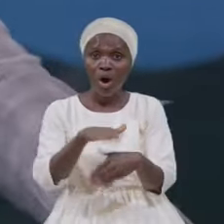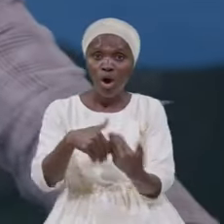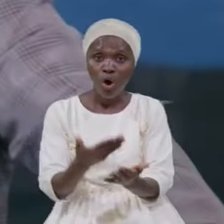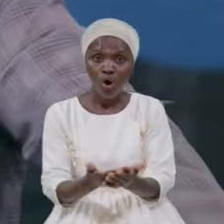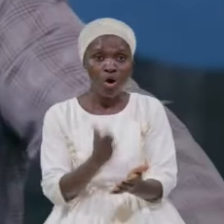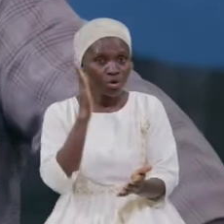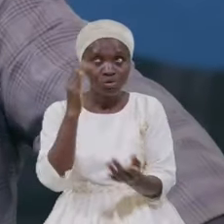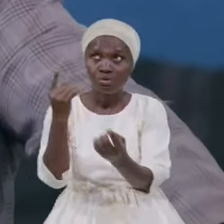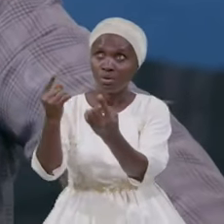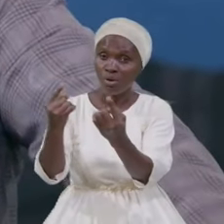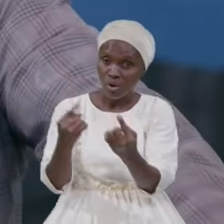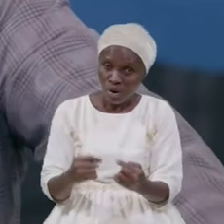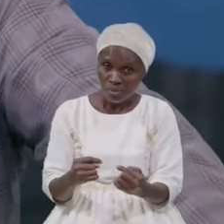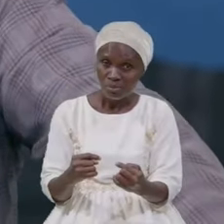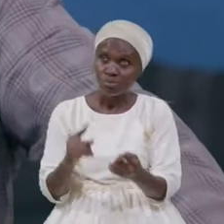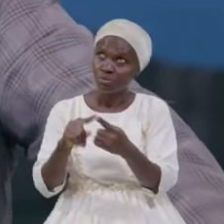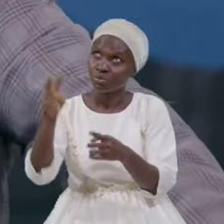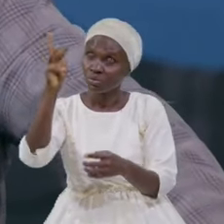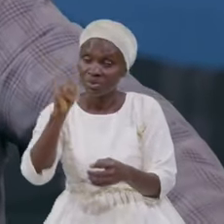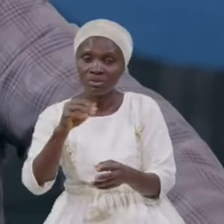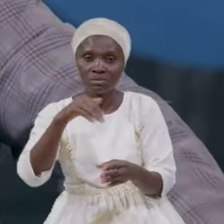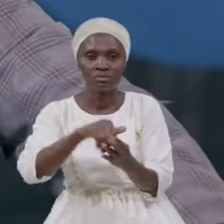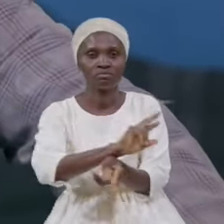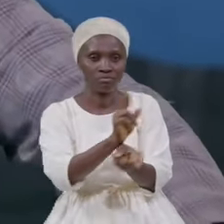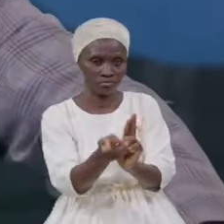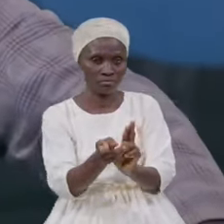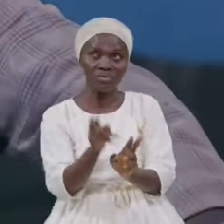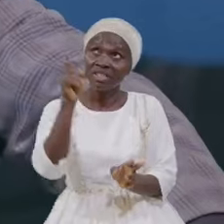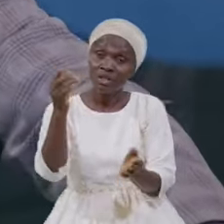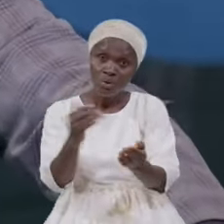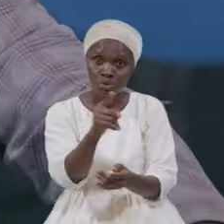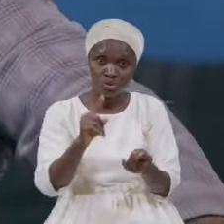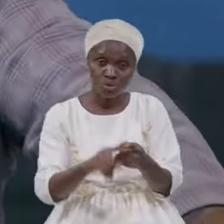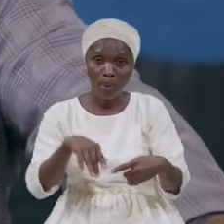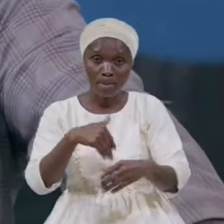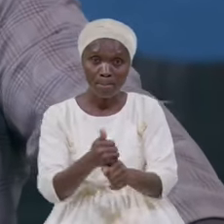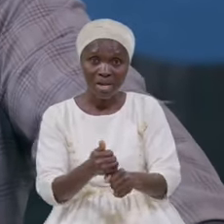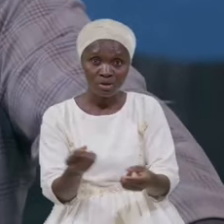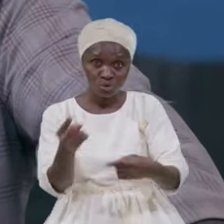tu fasses de ce jour, le jour de la repentance, ton jour où tu